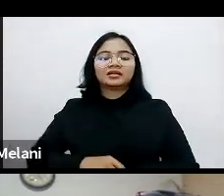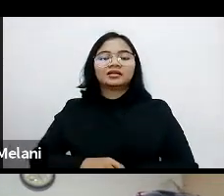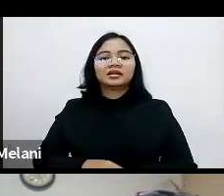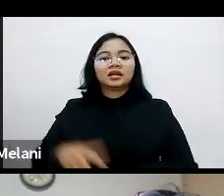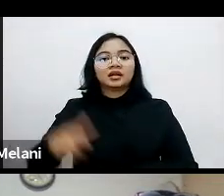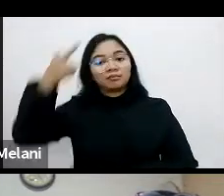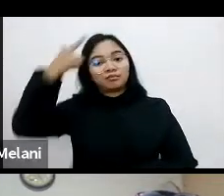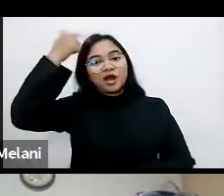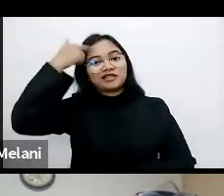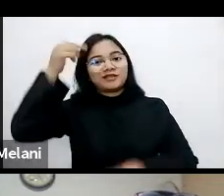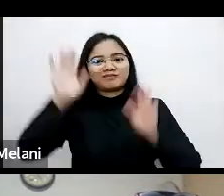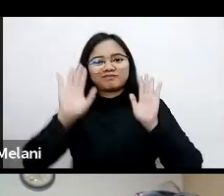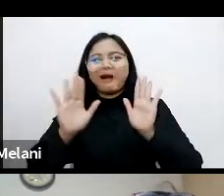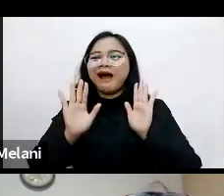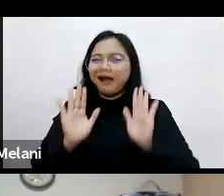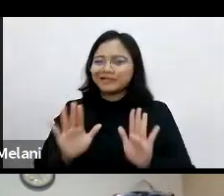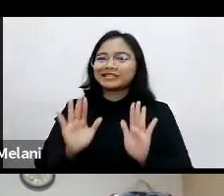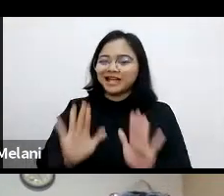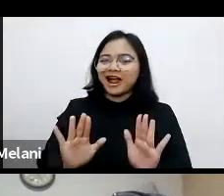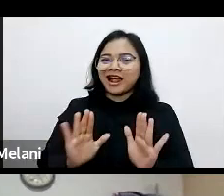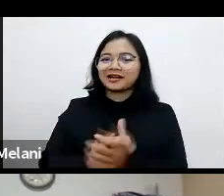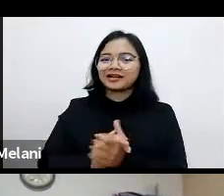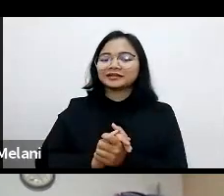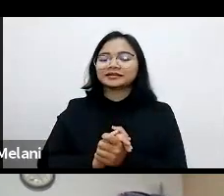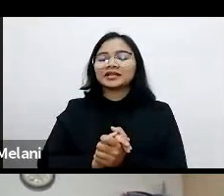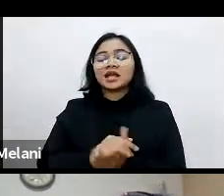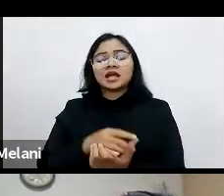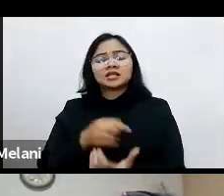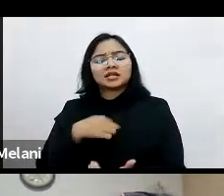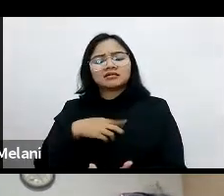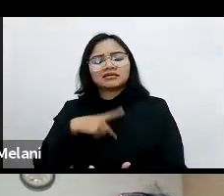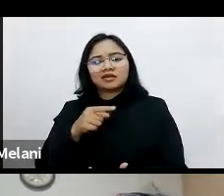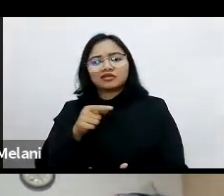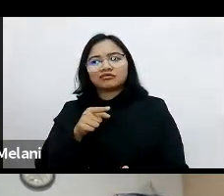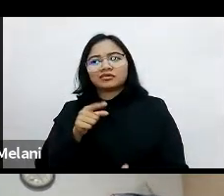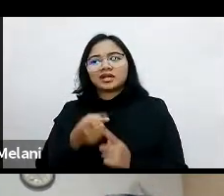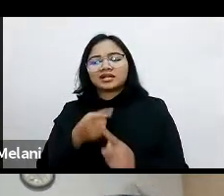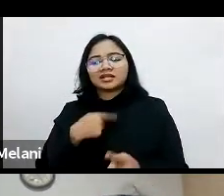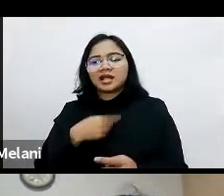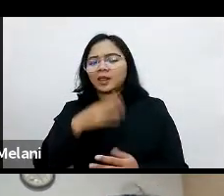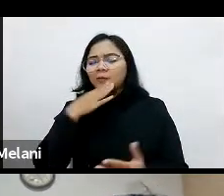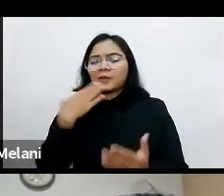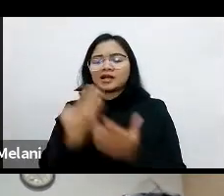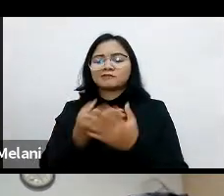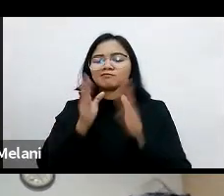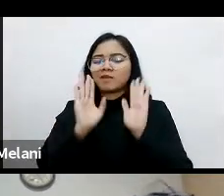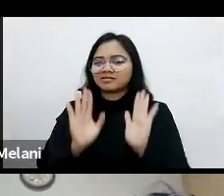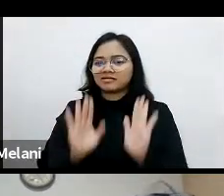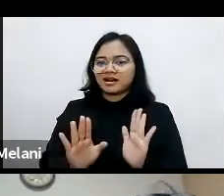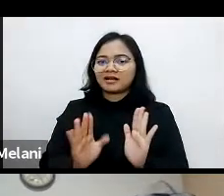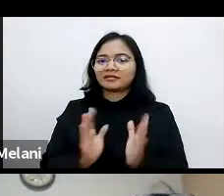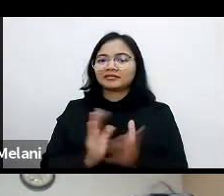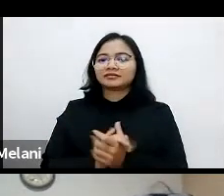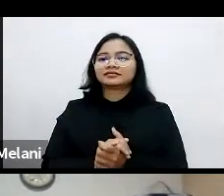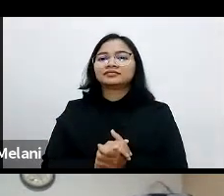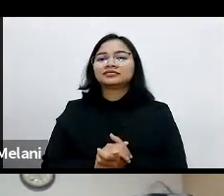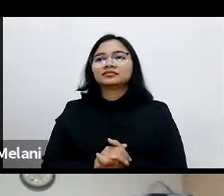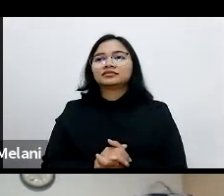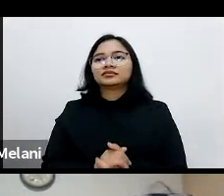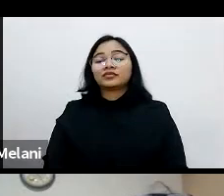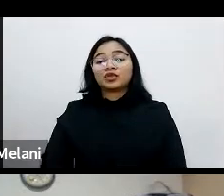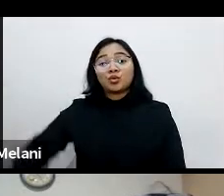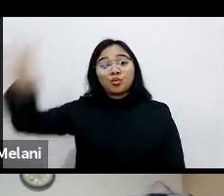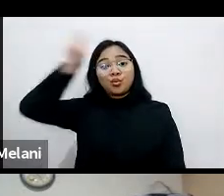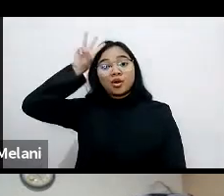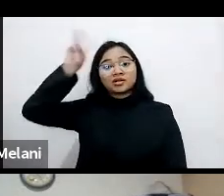banyak dari talkshow seri ke-19 kita. Saya rasa itu dari saya. Terima kasih banyak sekali lagi. Wassalamualaikum